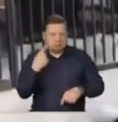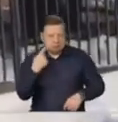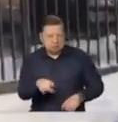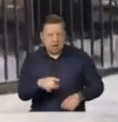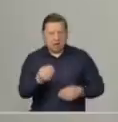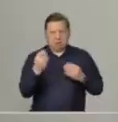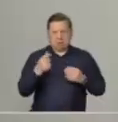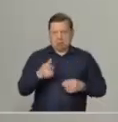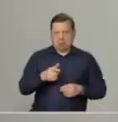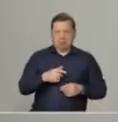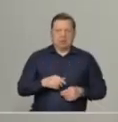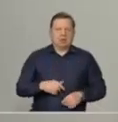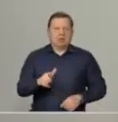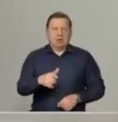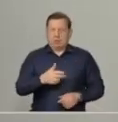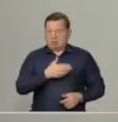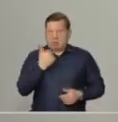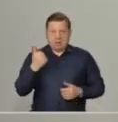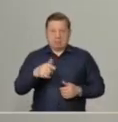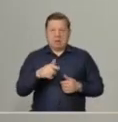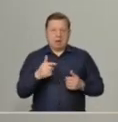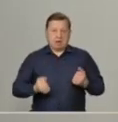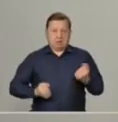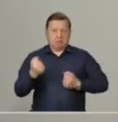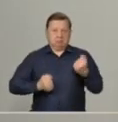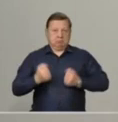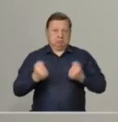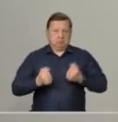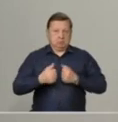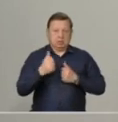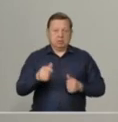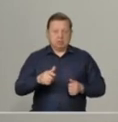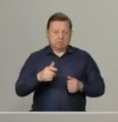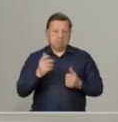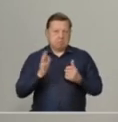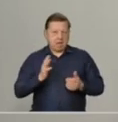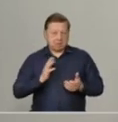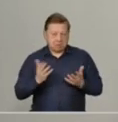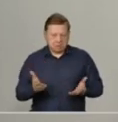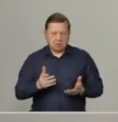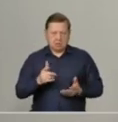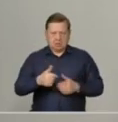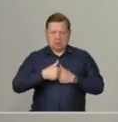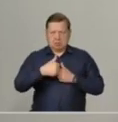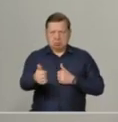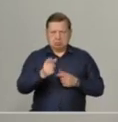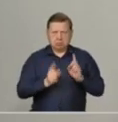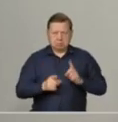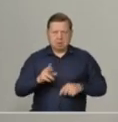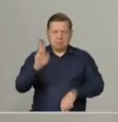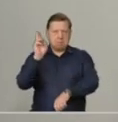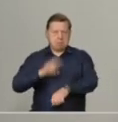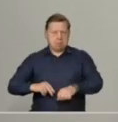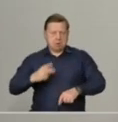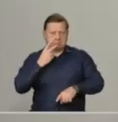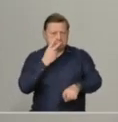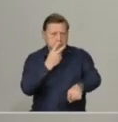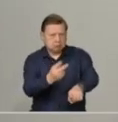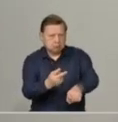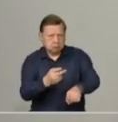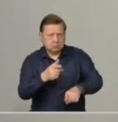pasów bezpieczeństwa i jechała z nadmierną prędkością. I właśnie to zachowanie wzbudziło podejrzenia policjantów słupskiej drogówki,